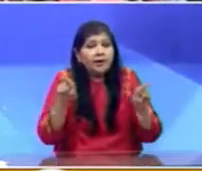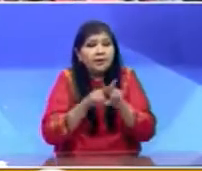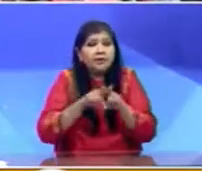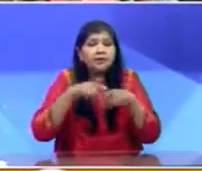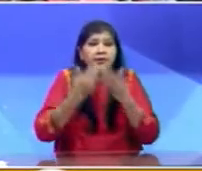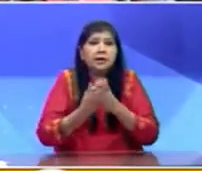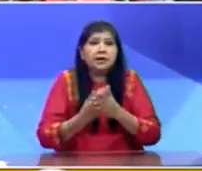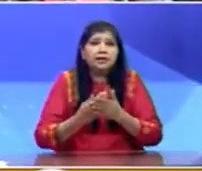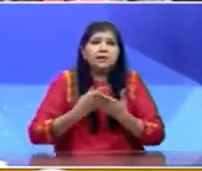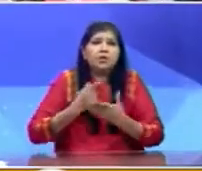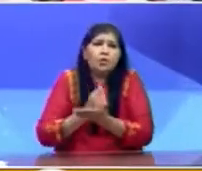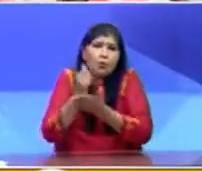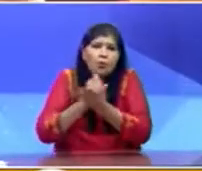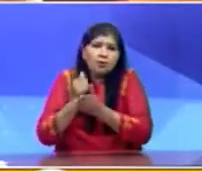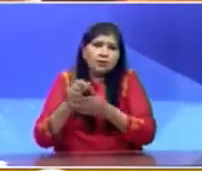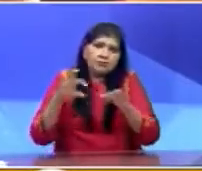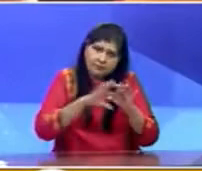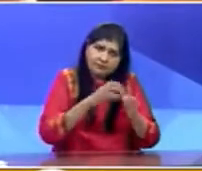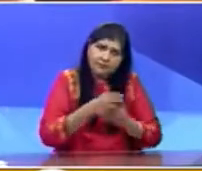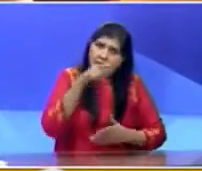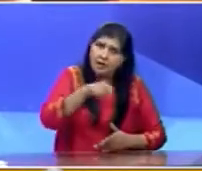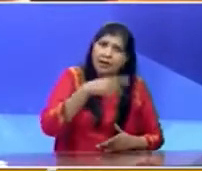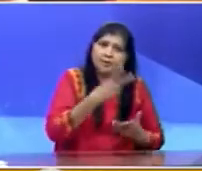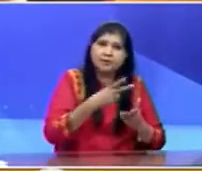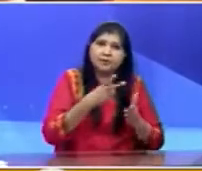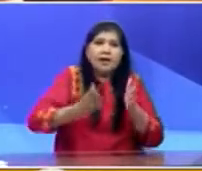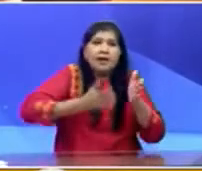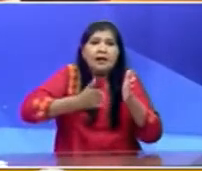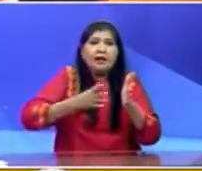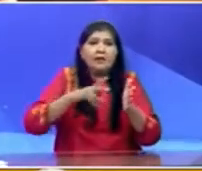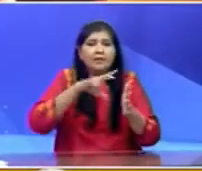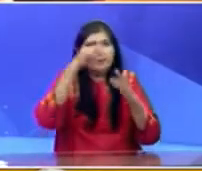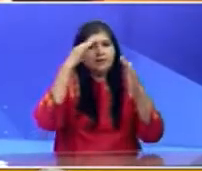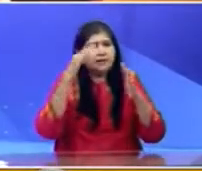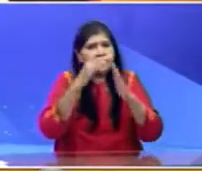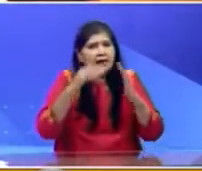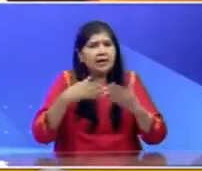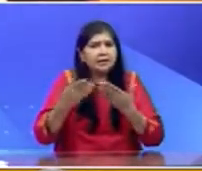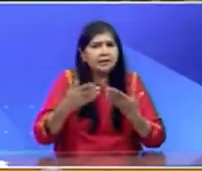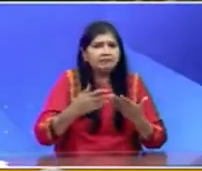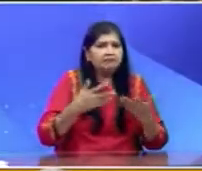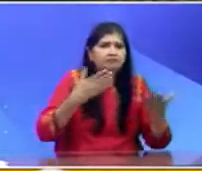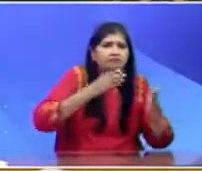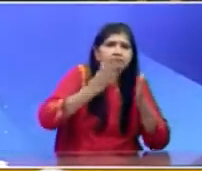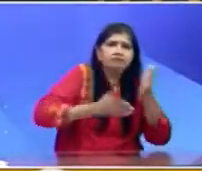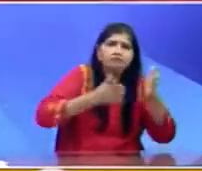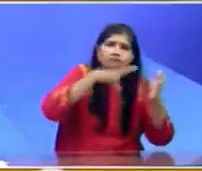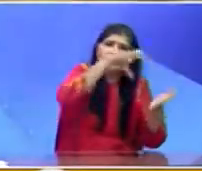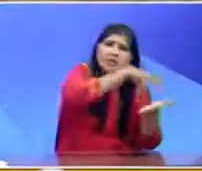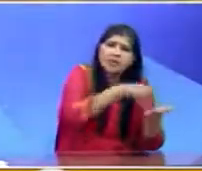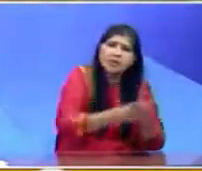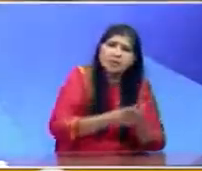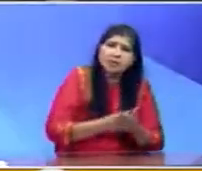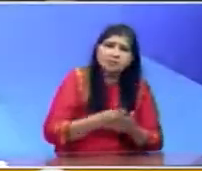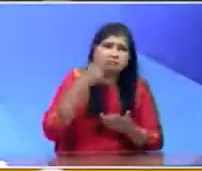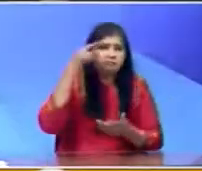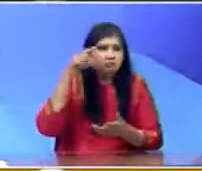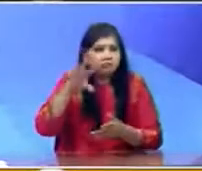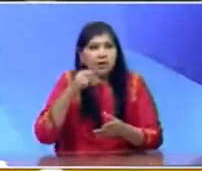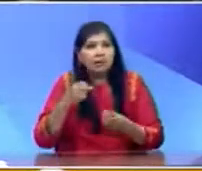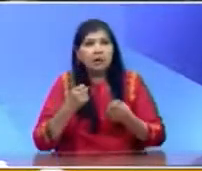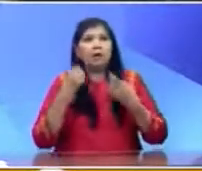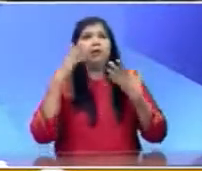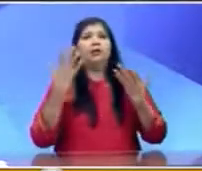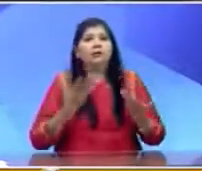हैं। आप भी इन रेलवे स्टेशनों के बारे में जानकर हैरान होंगे। झारखंड